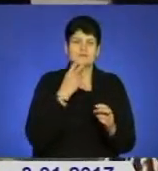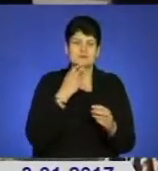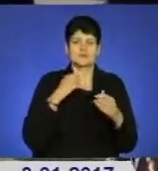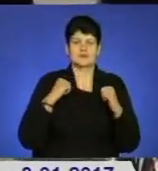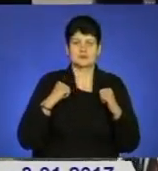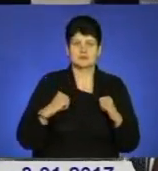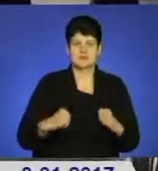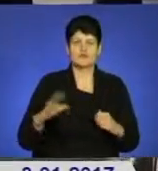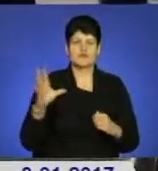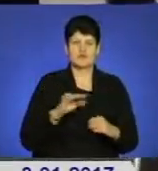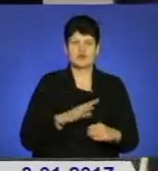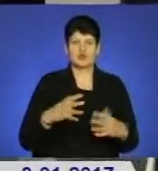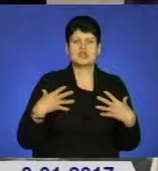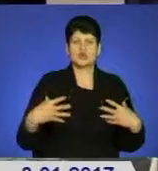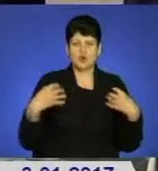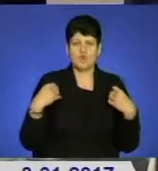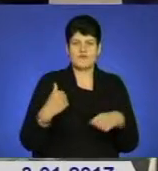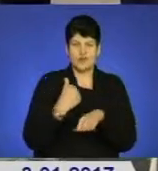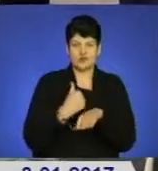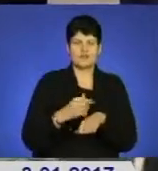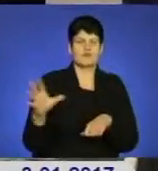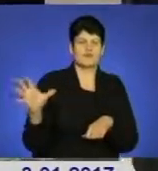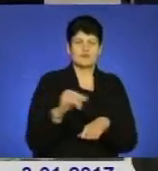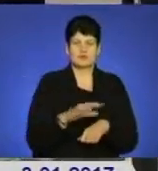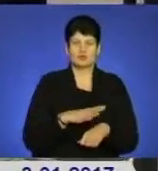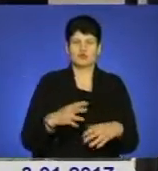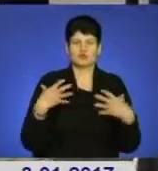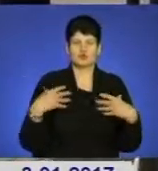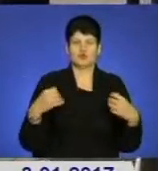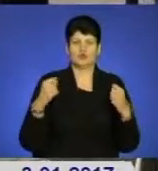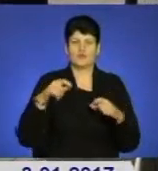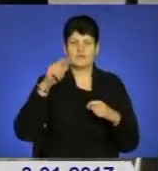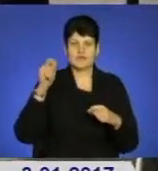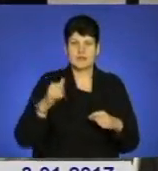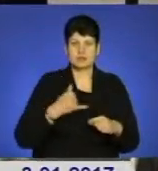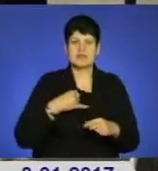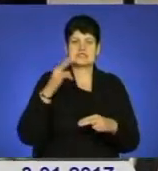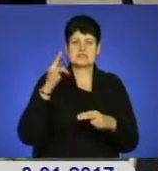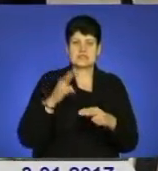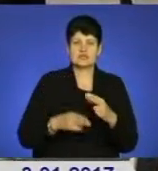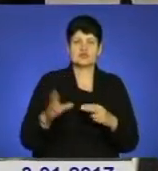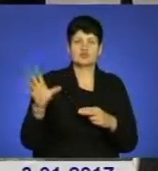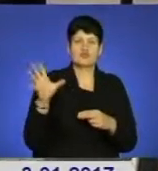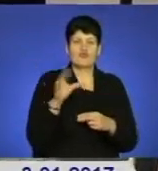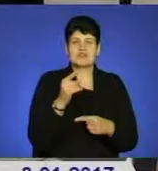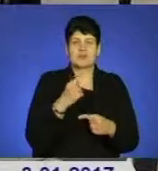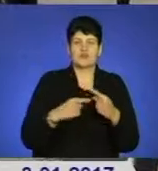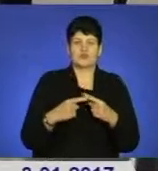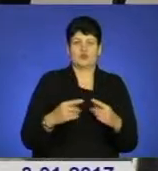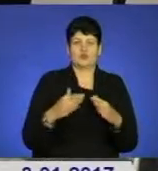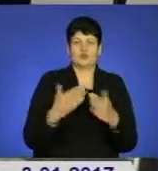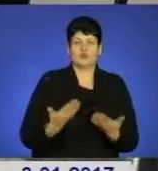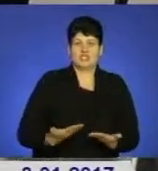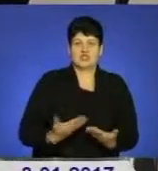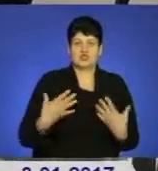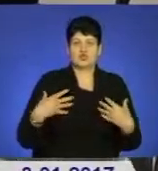Саме основне, і щоб всі були здорові. Саме основне, щоб всі були здорові, щоб війна в нашій державі закінчилася. І щоб всі повернулися додому живі і здорові,